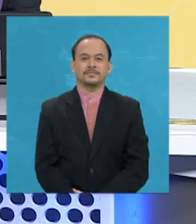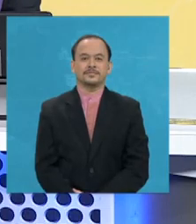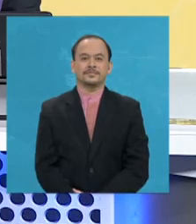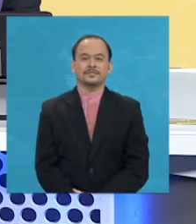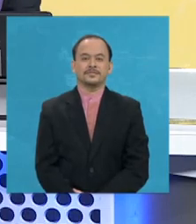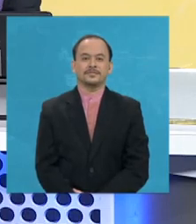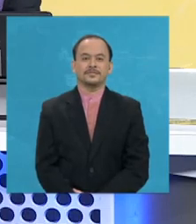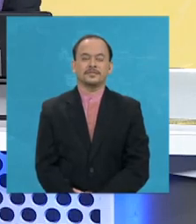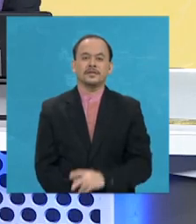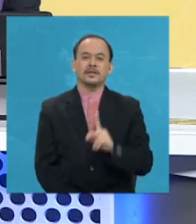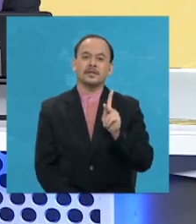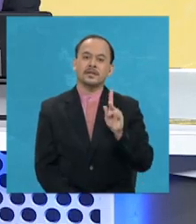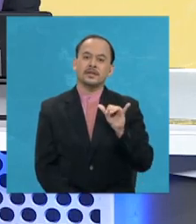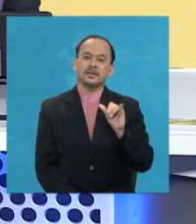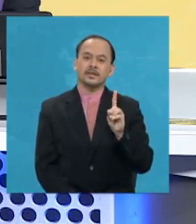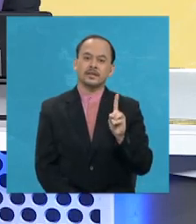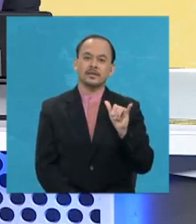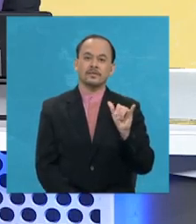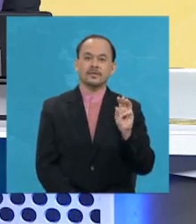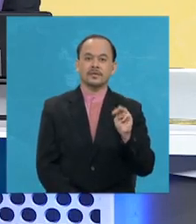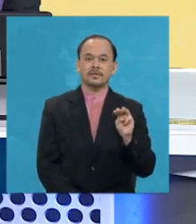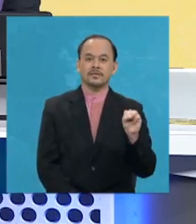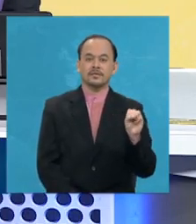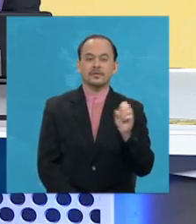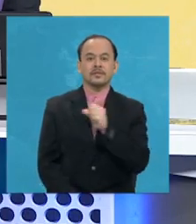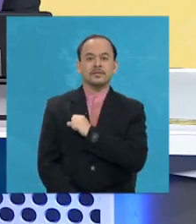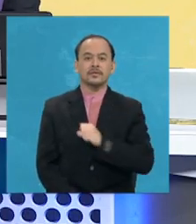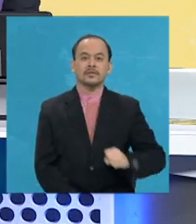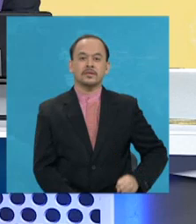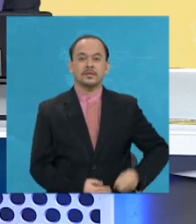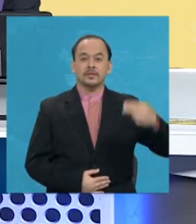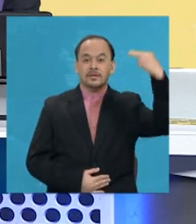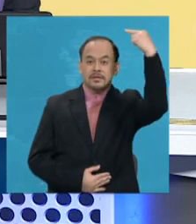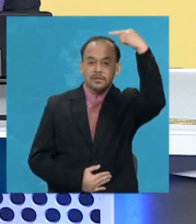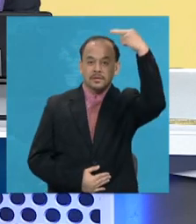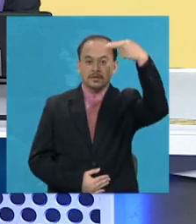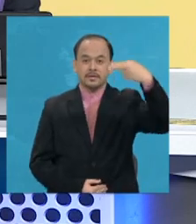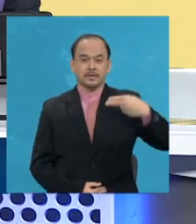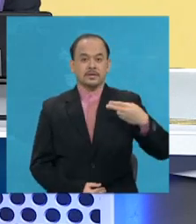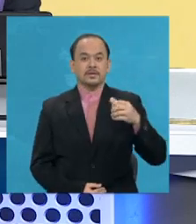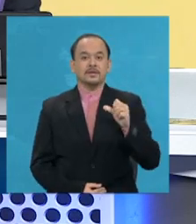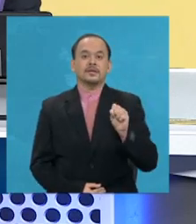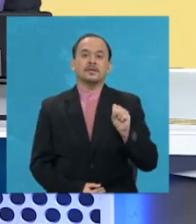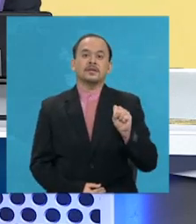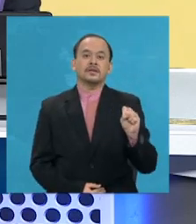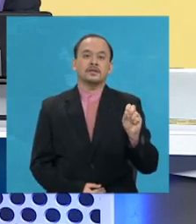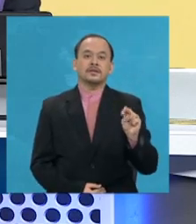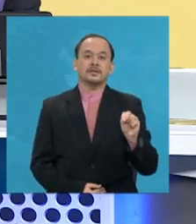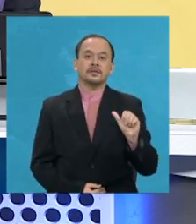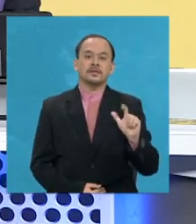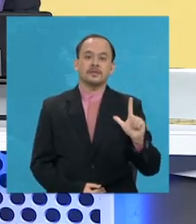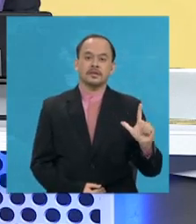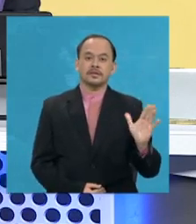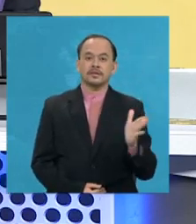Hai ke bawah Juli yang maha Mulia Paduka seri Baginda Sultan Haji Hassanal Bolkiah mu'izzaddin waddaulah Ibni almarhum